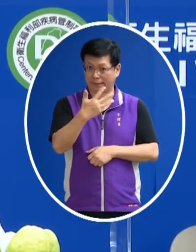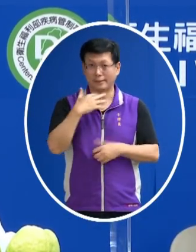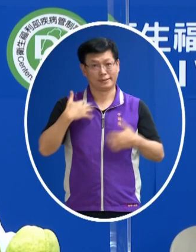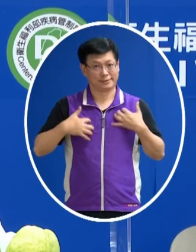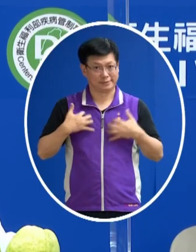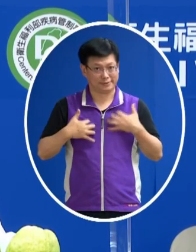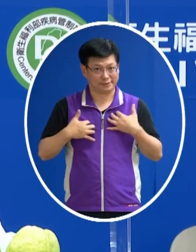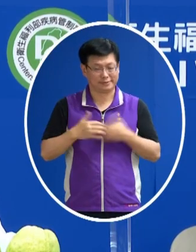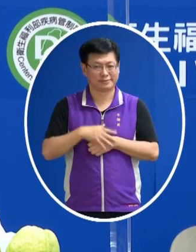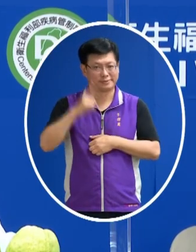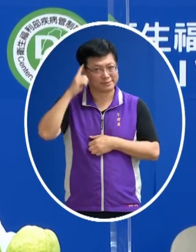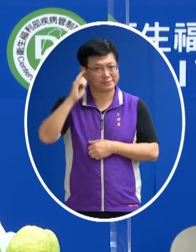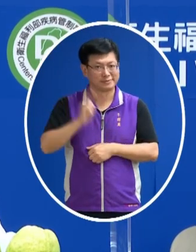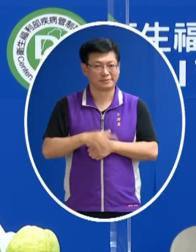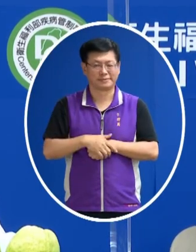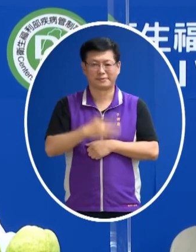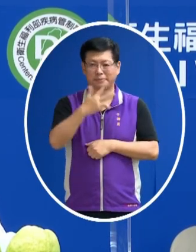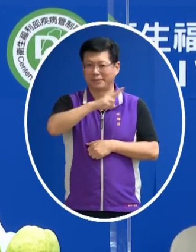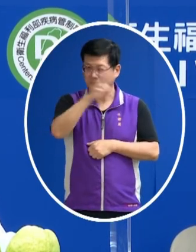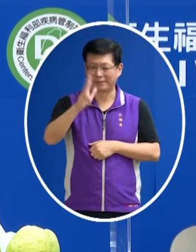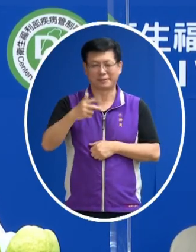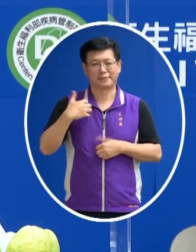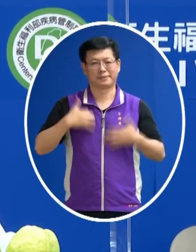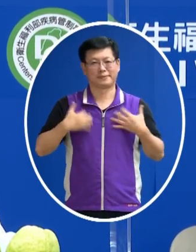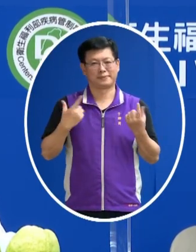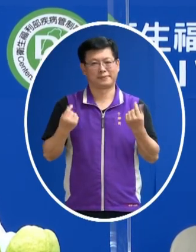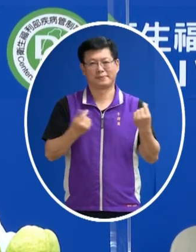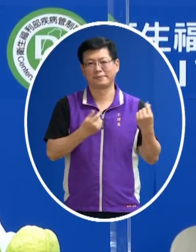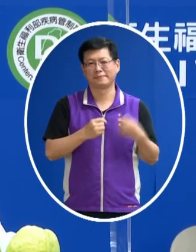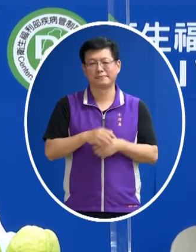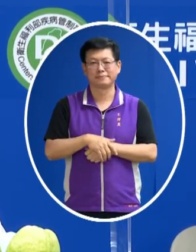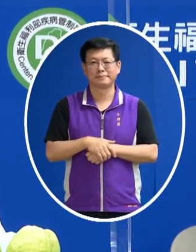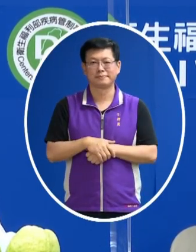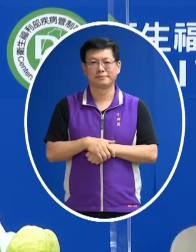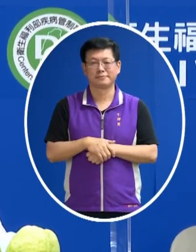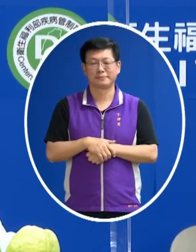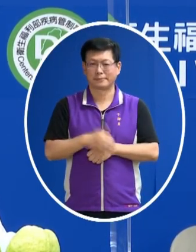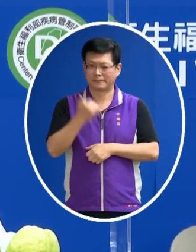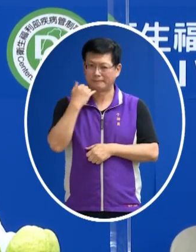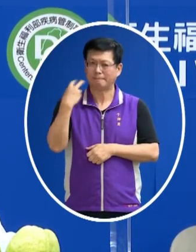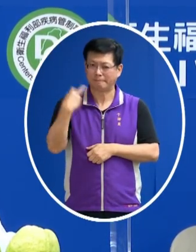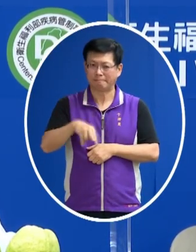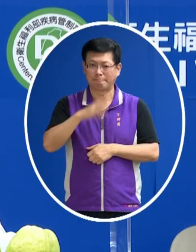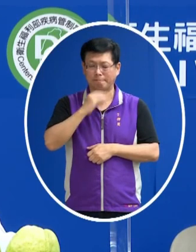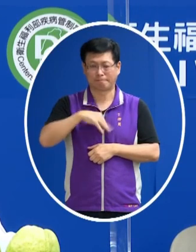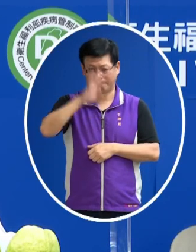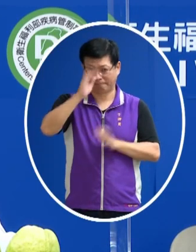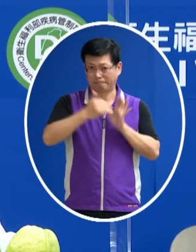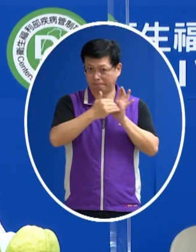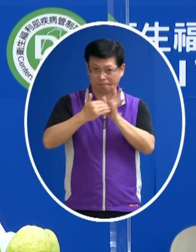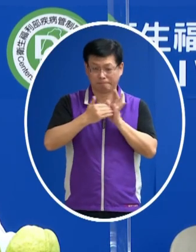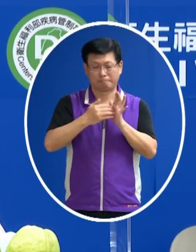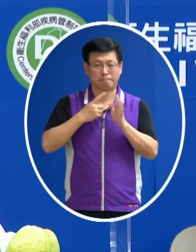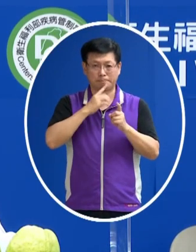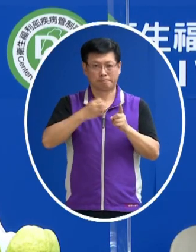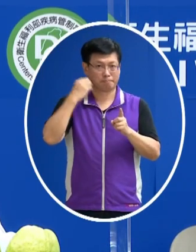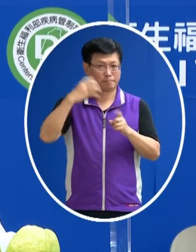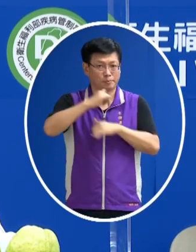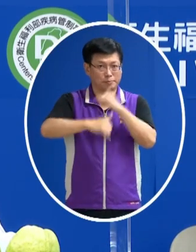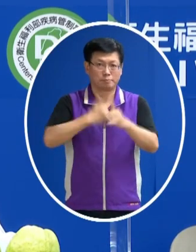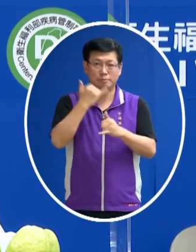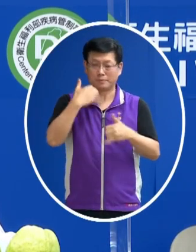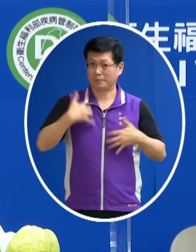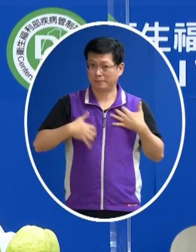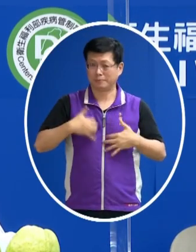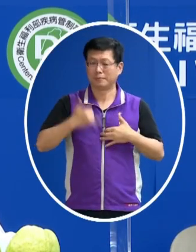八个乐哈，我们这是八天来大家都很乐哈，那怎么样能够例行防疫的新生活哈，让我们这个